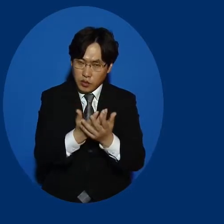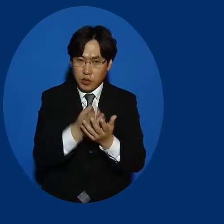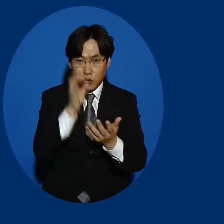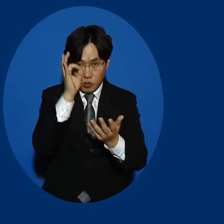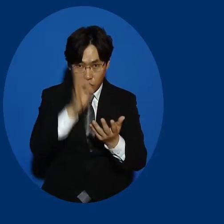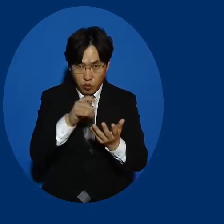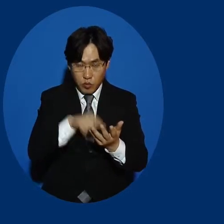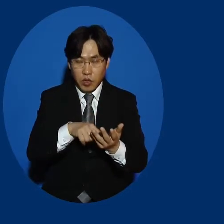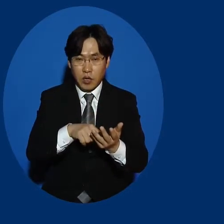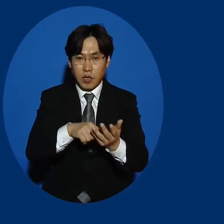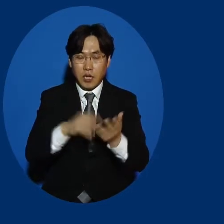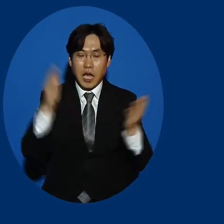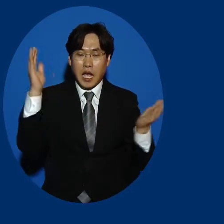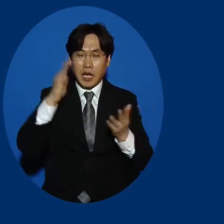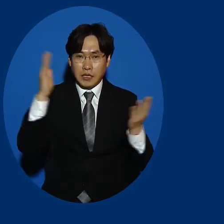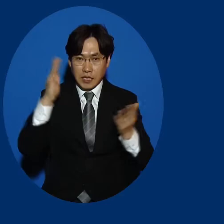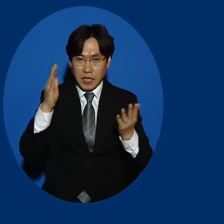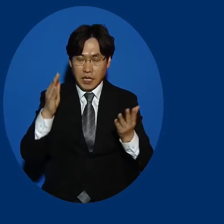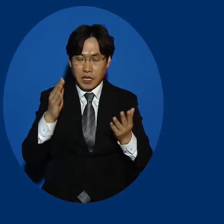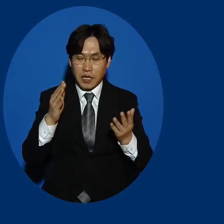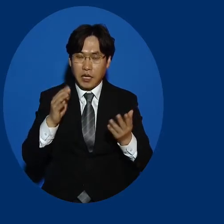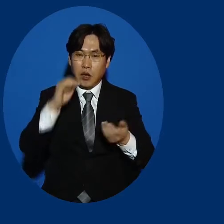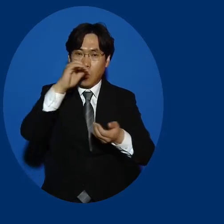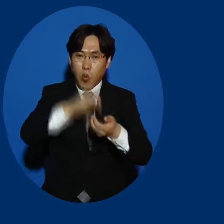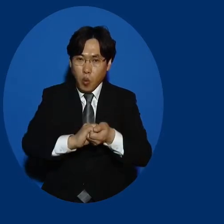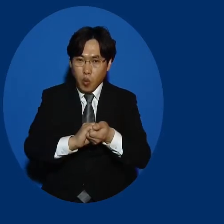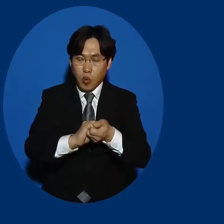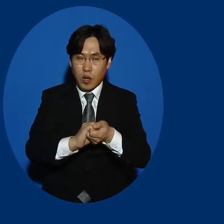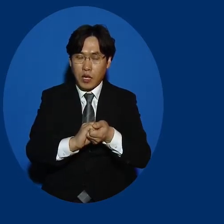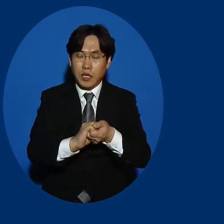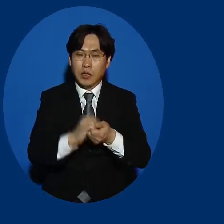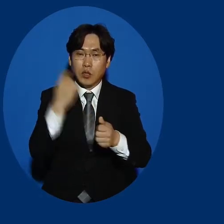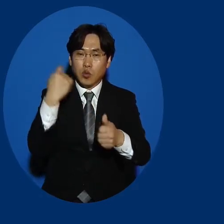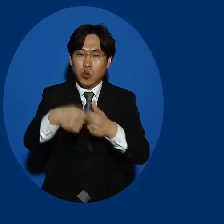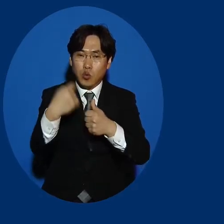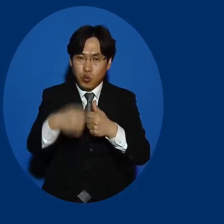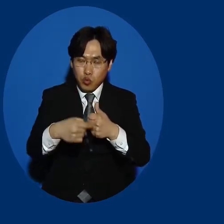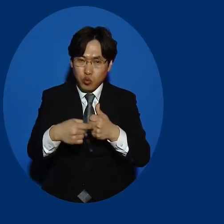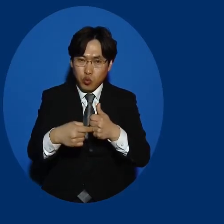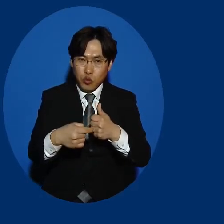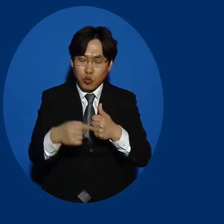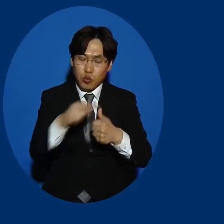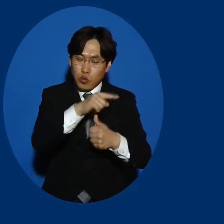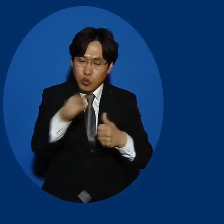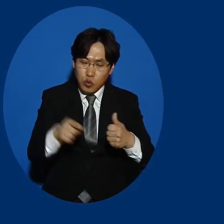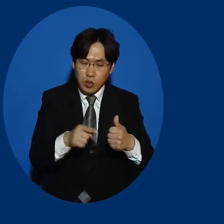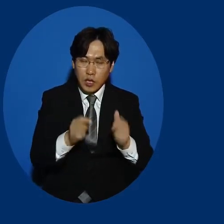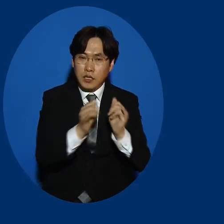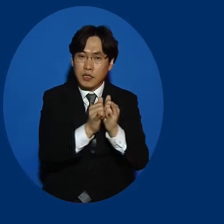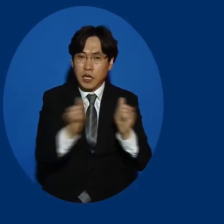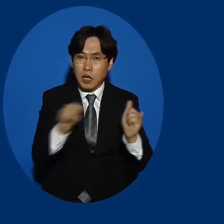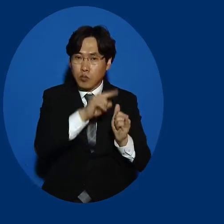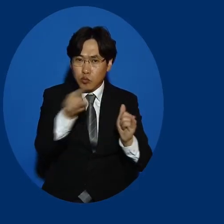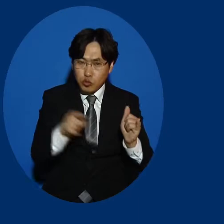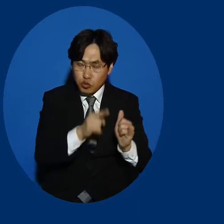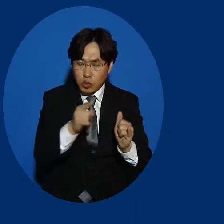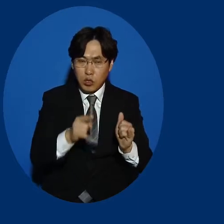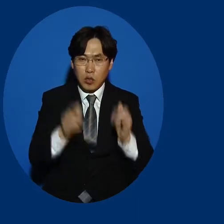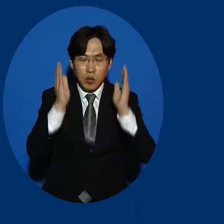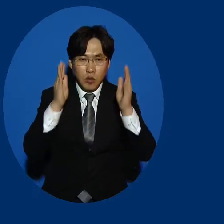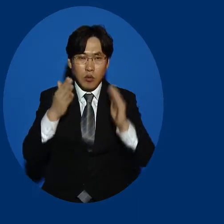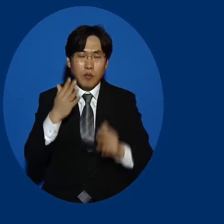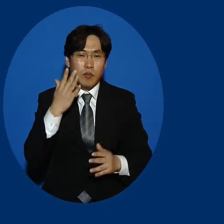학령기의 의무교육조차 제대로 받지 못한 중학교 졸업 이하의 학력을